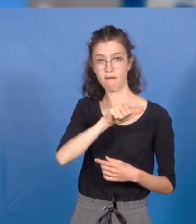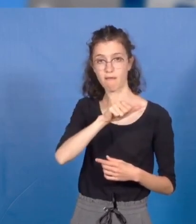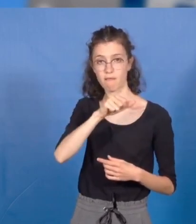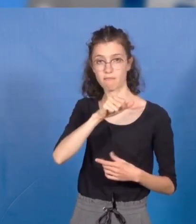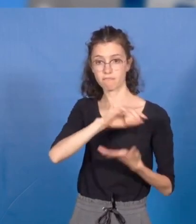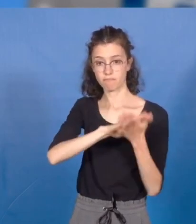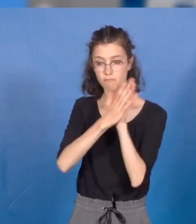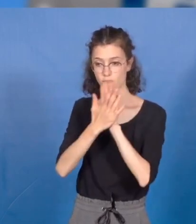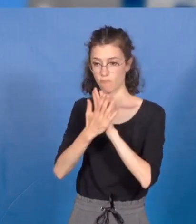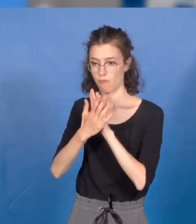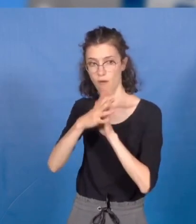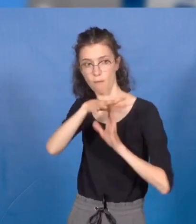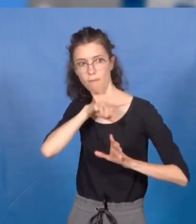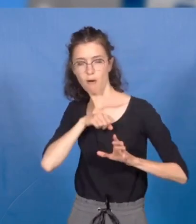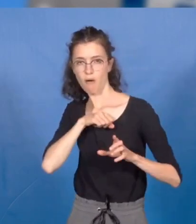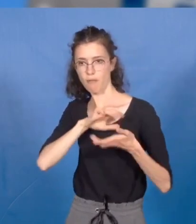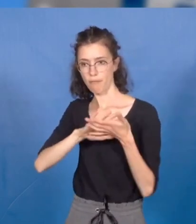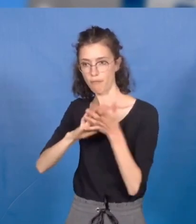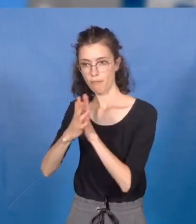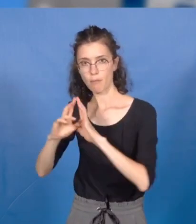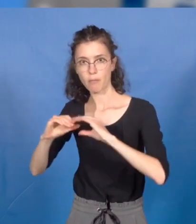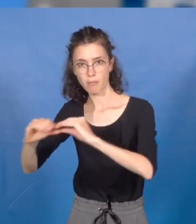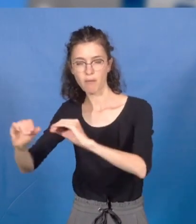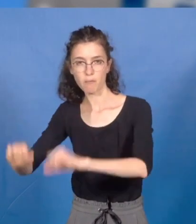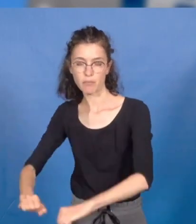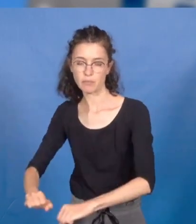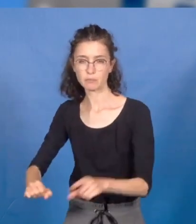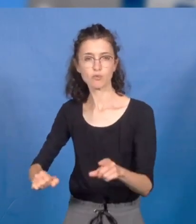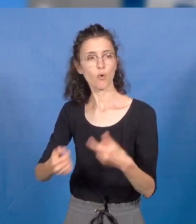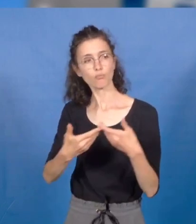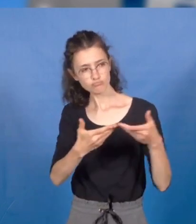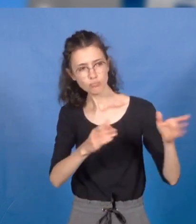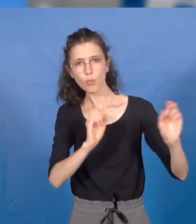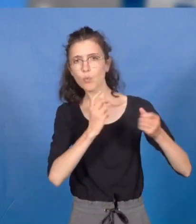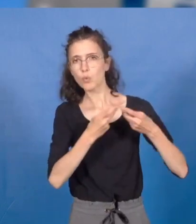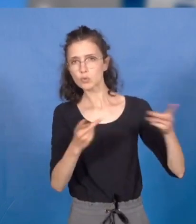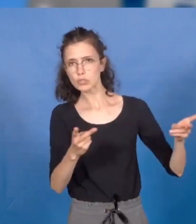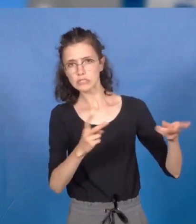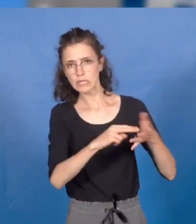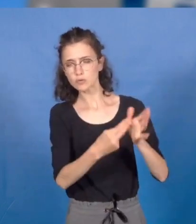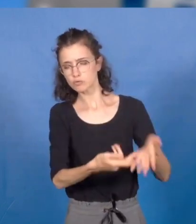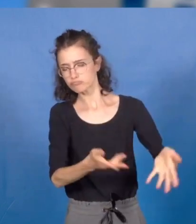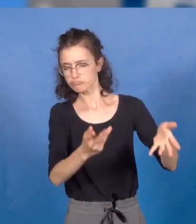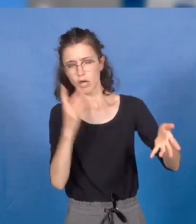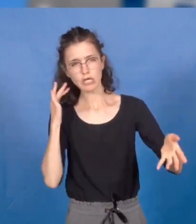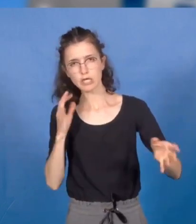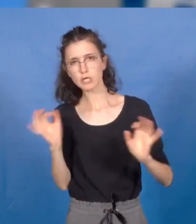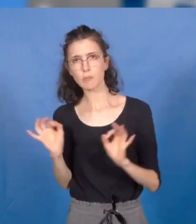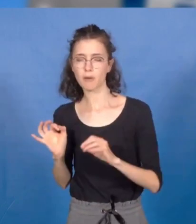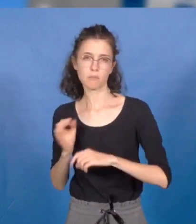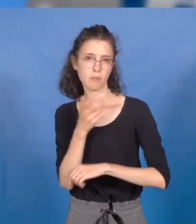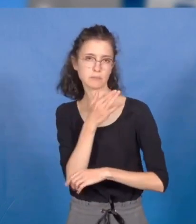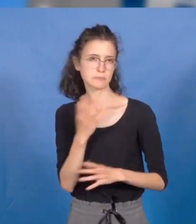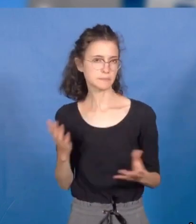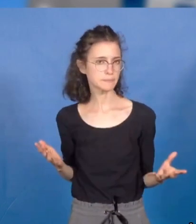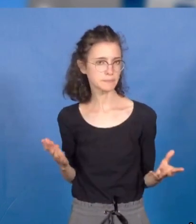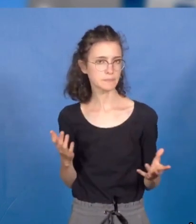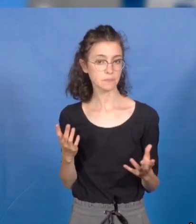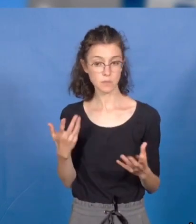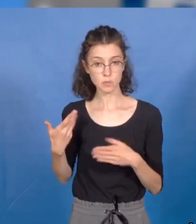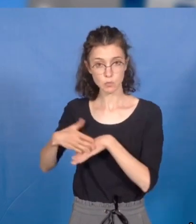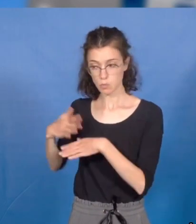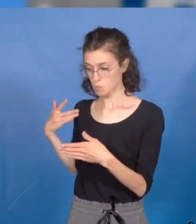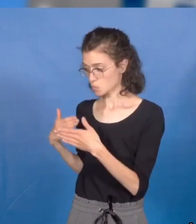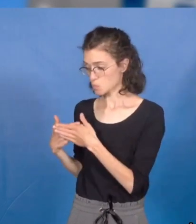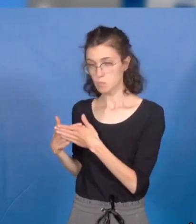données biométriques et donc d'ouvrir la porte à cette technologie sans inquiétude. Je rappelle aussi accessoirement qu'à ce jour, aucune expérimentation de ces technologies